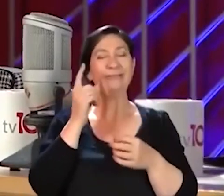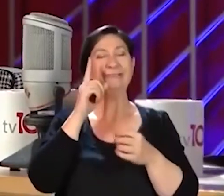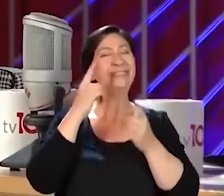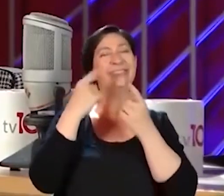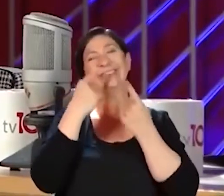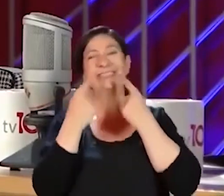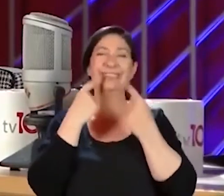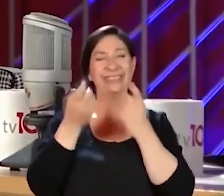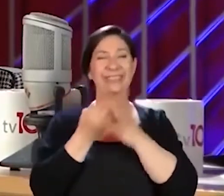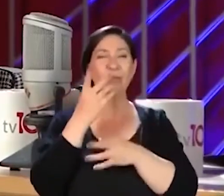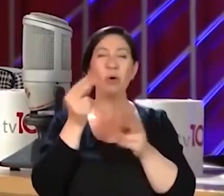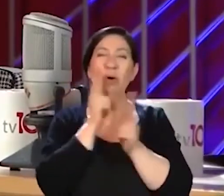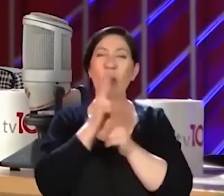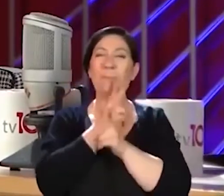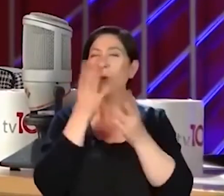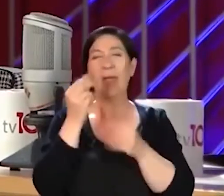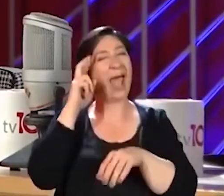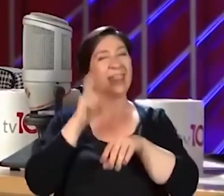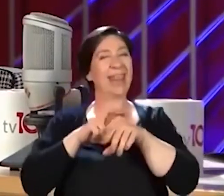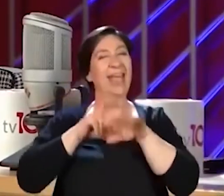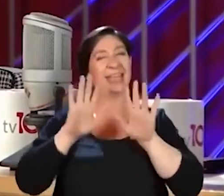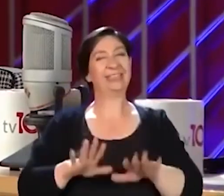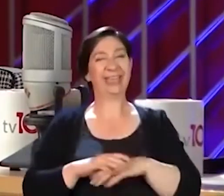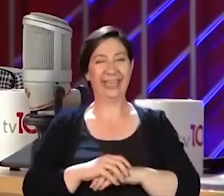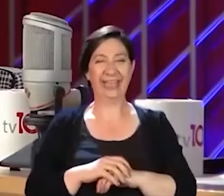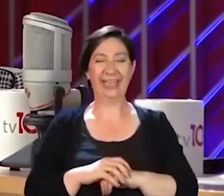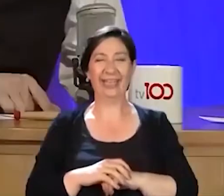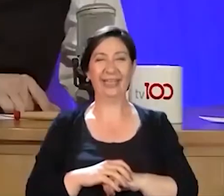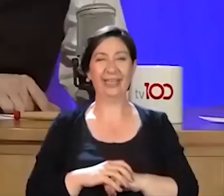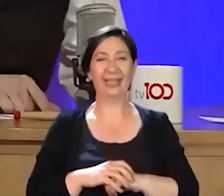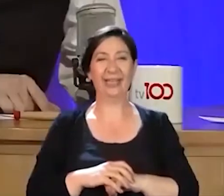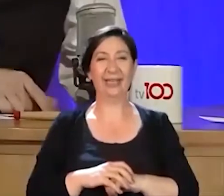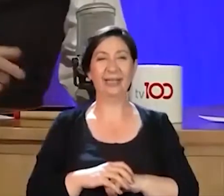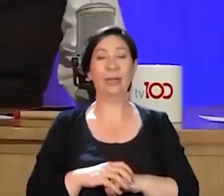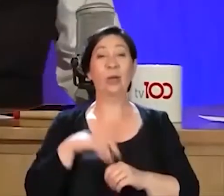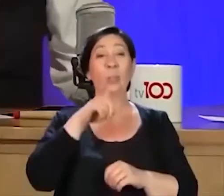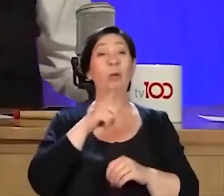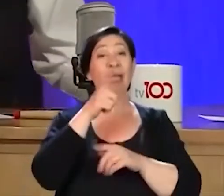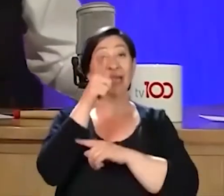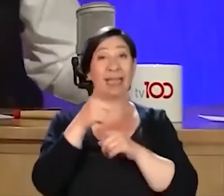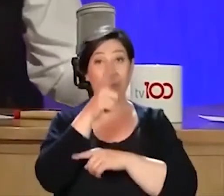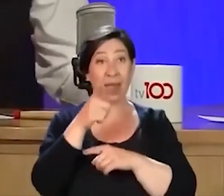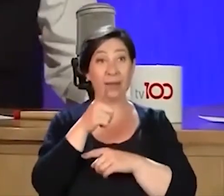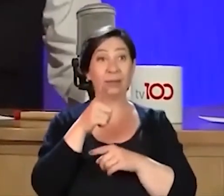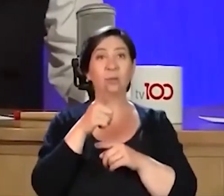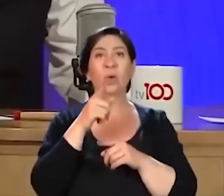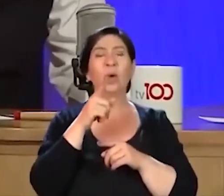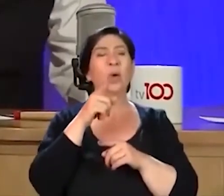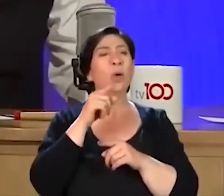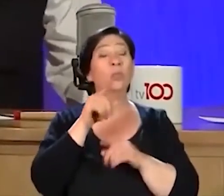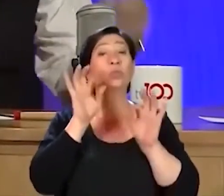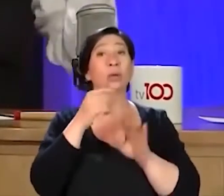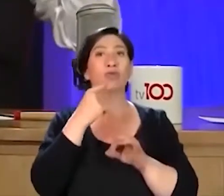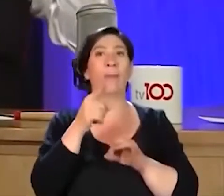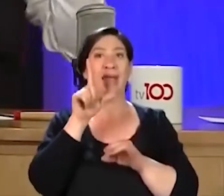yani nasıl diyeyim hep böyle Komik bir şey olarak kalacak aklımda bu klipler organik olarak bunu mutlaka söylemek